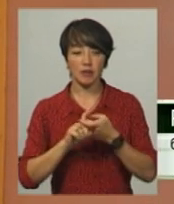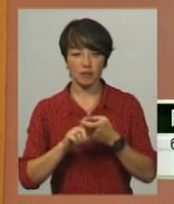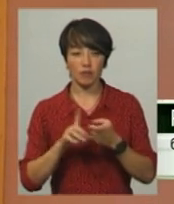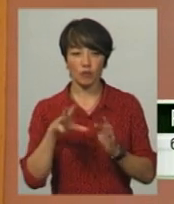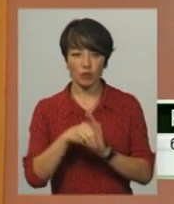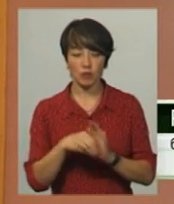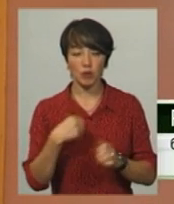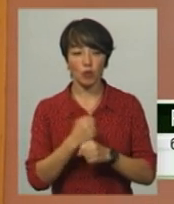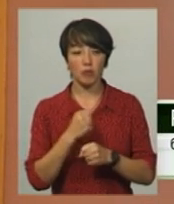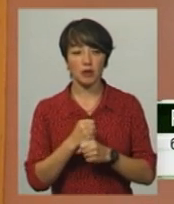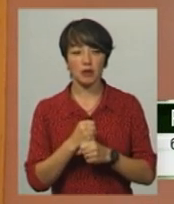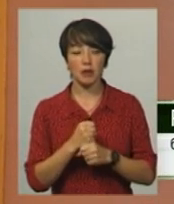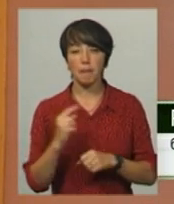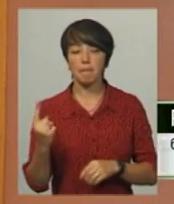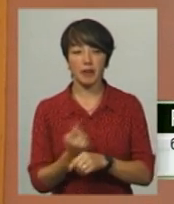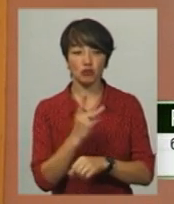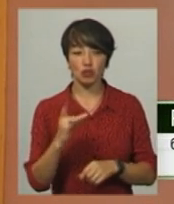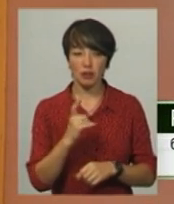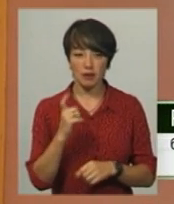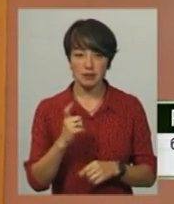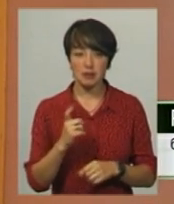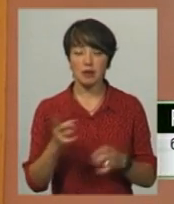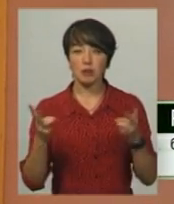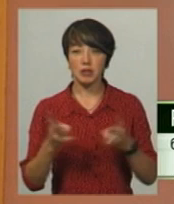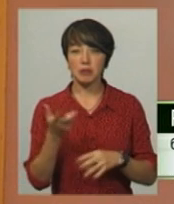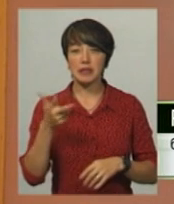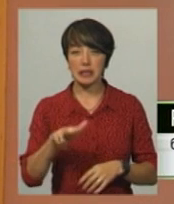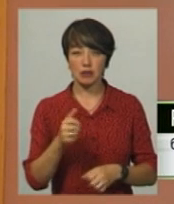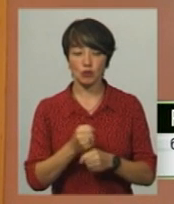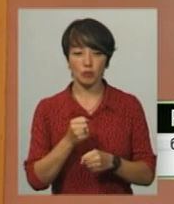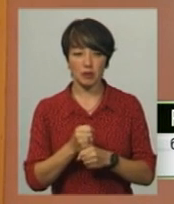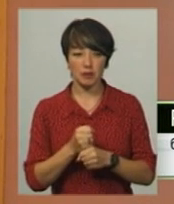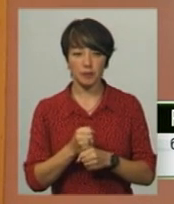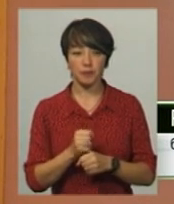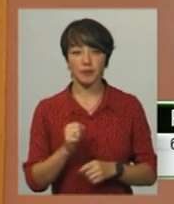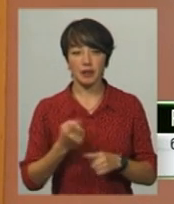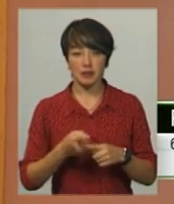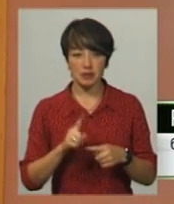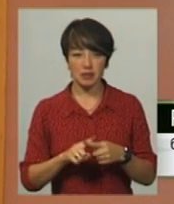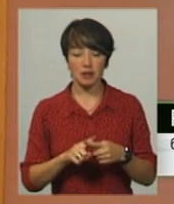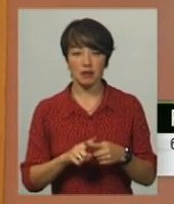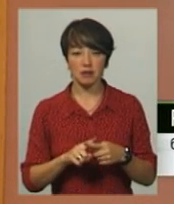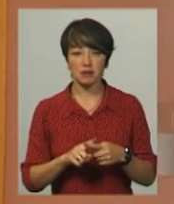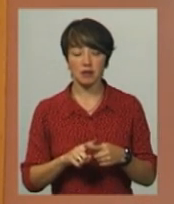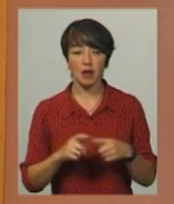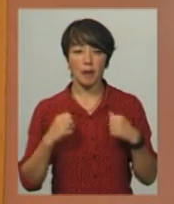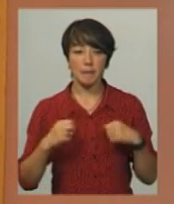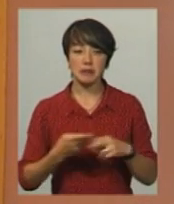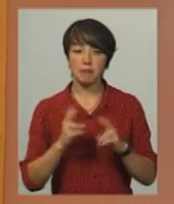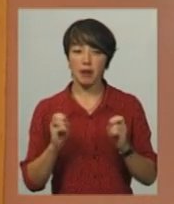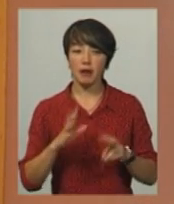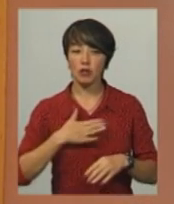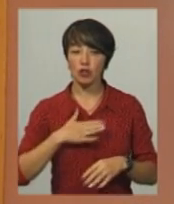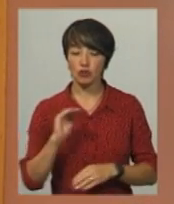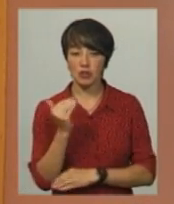це ми робили перший раз, їх потрібно 3 зробити. Це безпека для нашої дитини